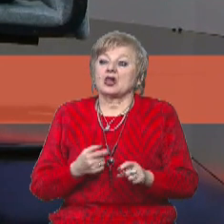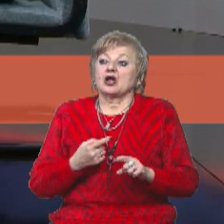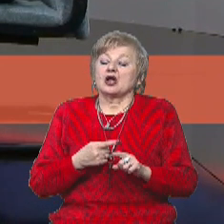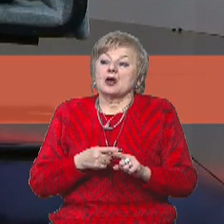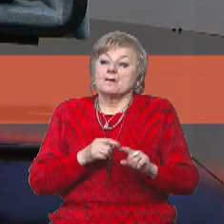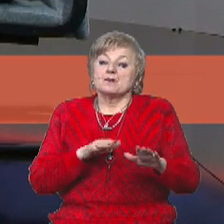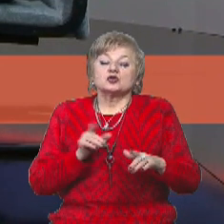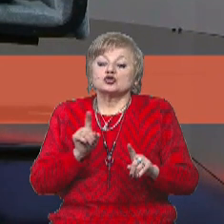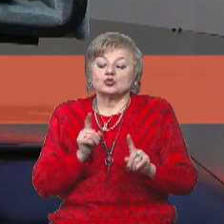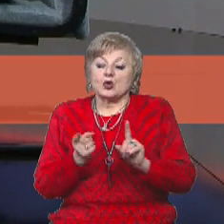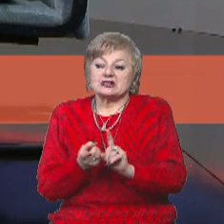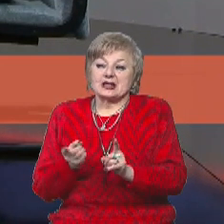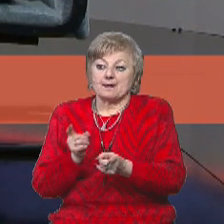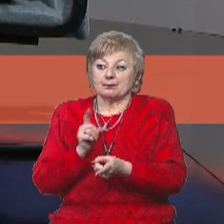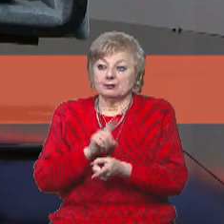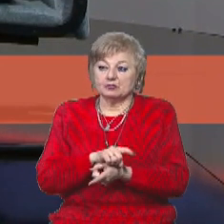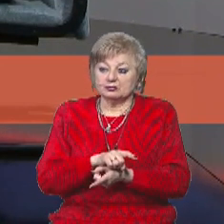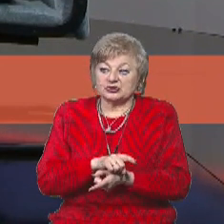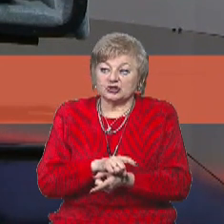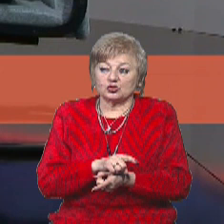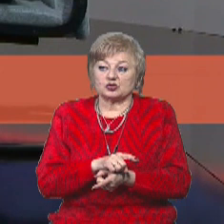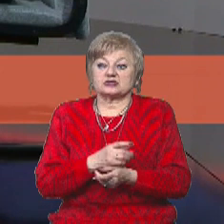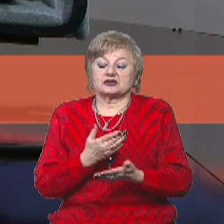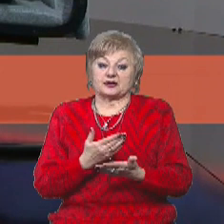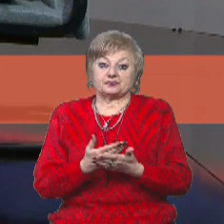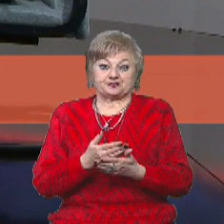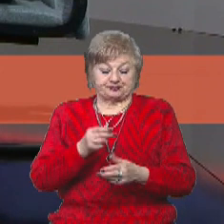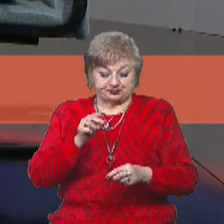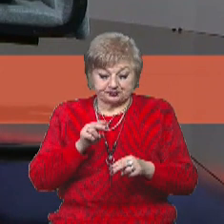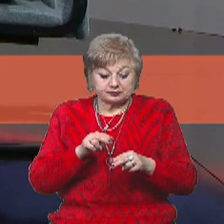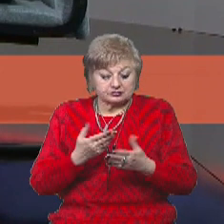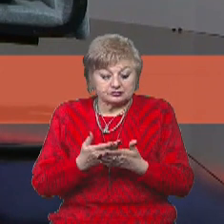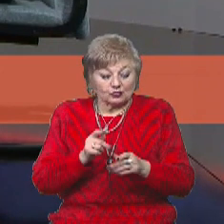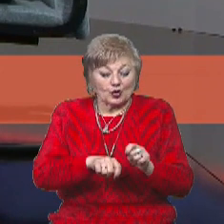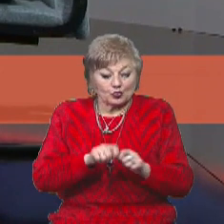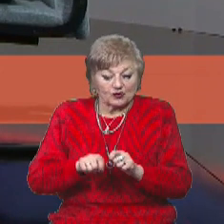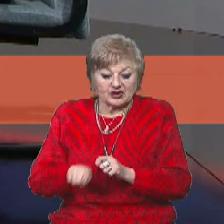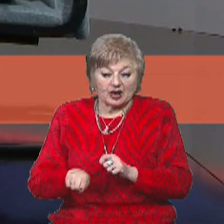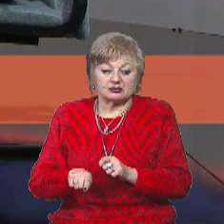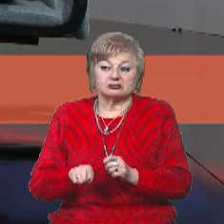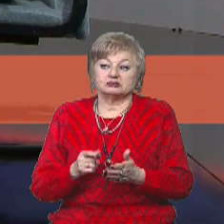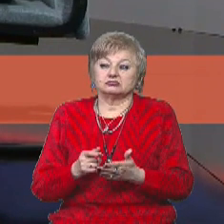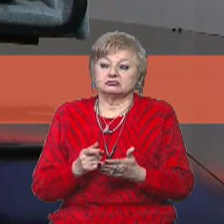коли замінюється побудова цієї дієвої системи моніторингу якимось там...